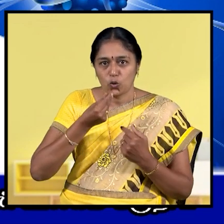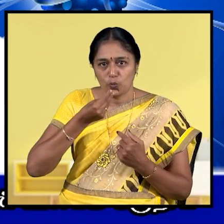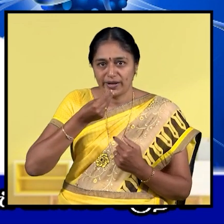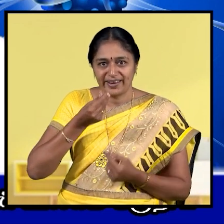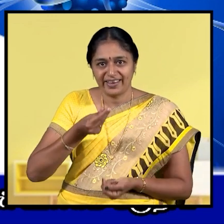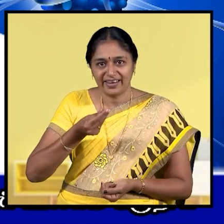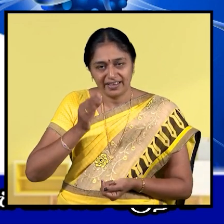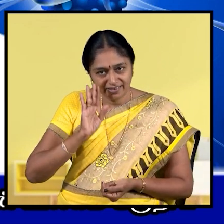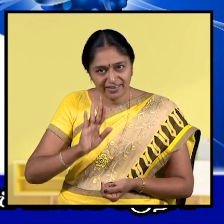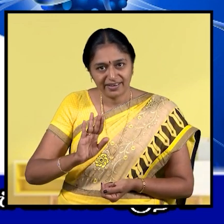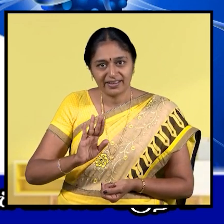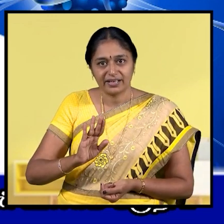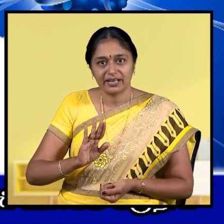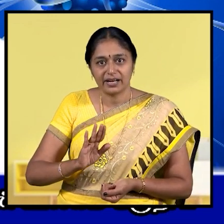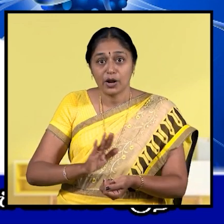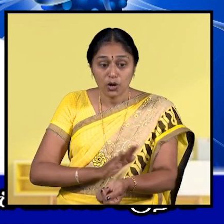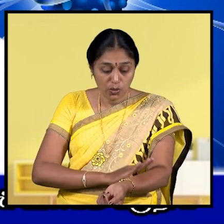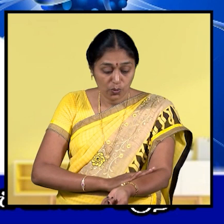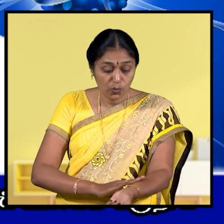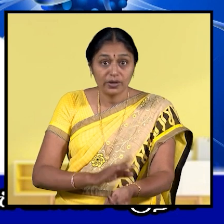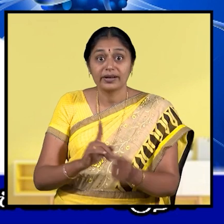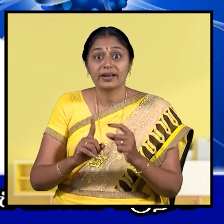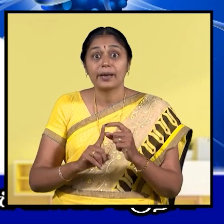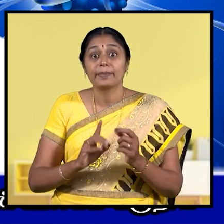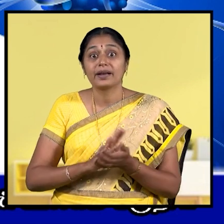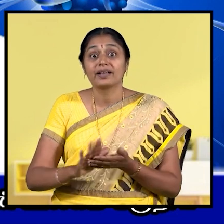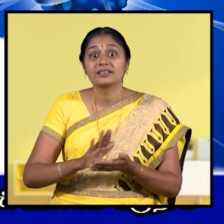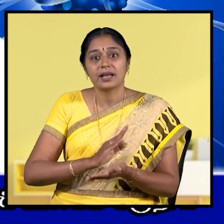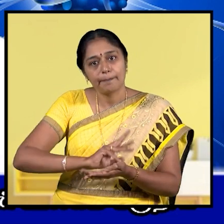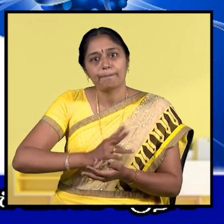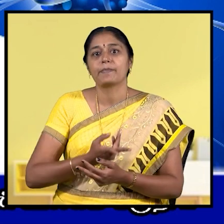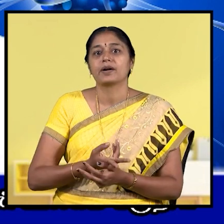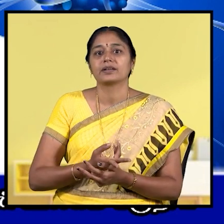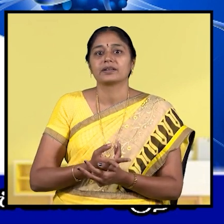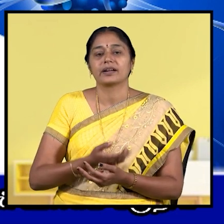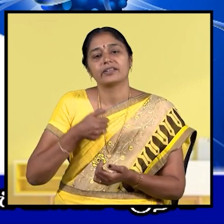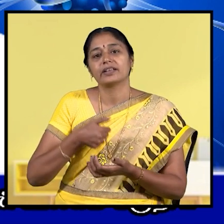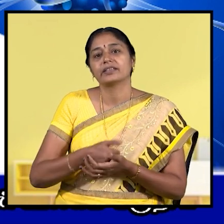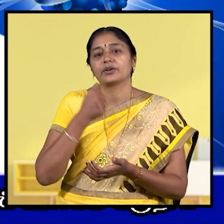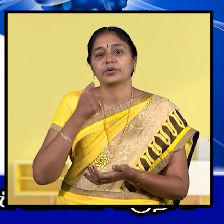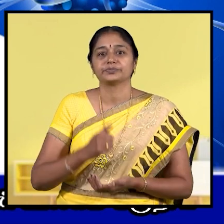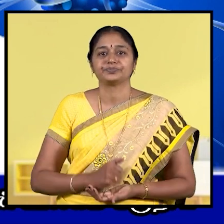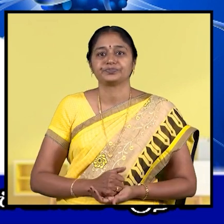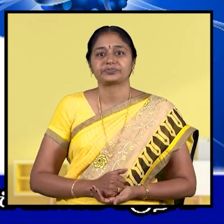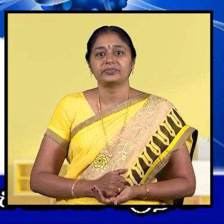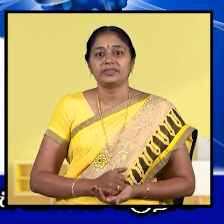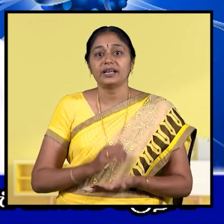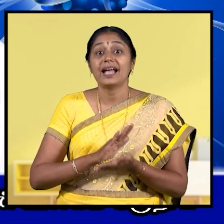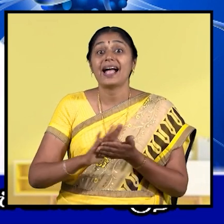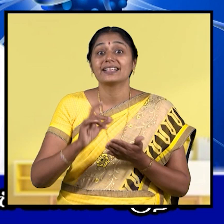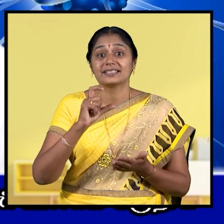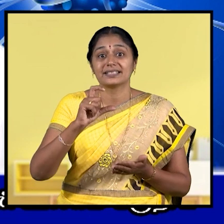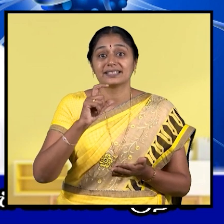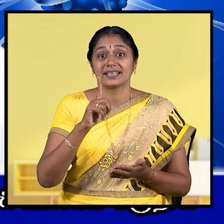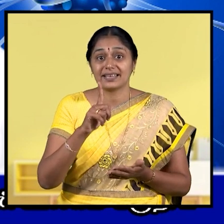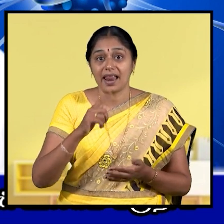என்சைம்லாம் இருக்கிறது. தோளின் மேலே கூடிய பீகச்சை மாத்திரம் சமயத்துக்கு, பீகச்சை மாத்திரிச்சுனாக்க அது அந்த நோய்க்கிருமி உள்ளே போகுதே தடுக்கும். அடுத்து ஹைட்ரோக்ளோரிக் அமிலம் இறைப்பில் சுரக்குது,